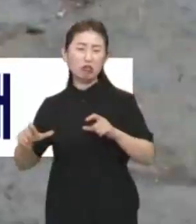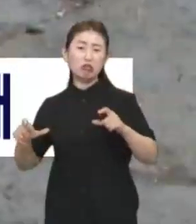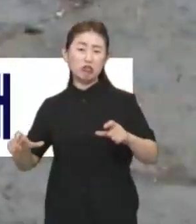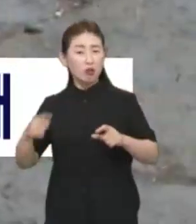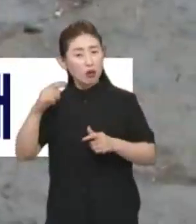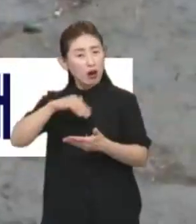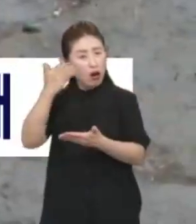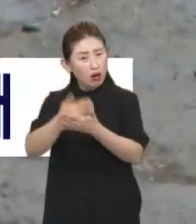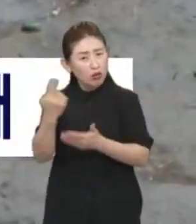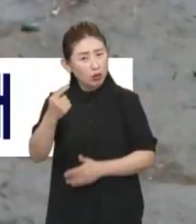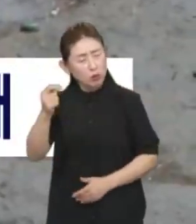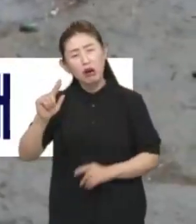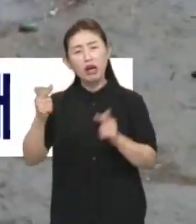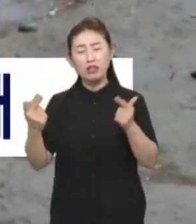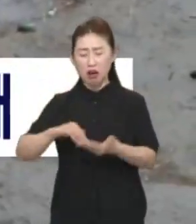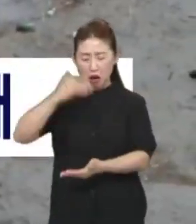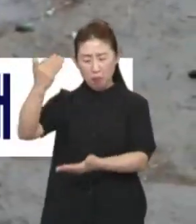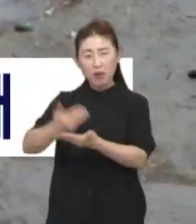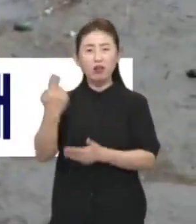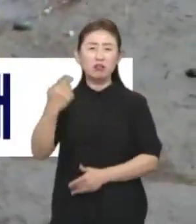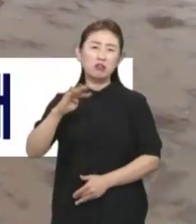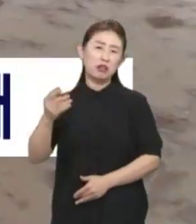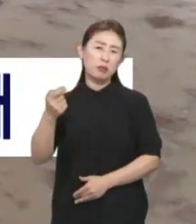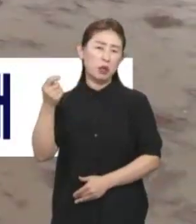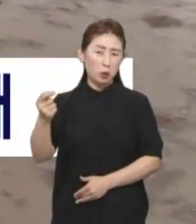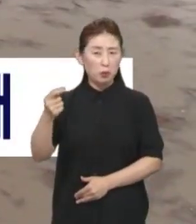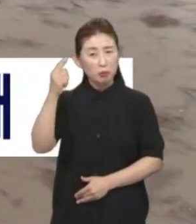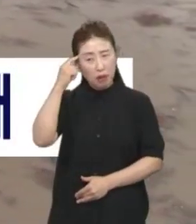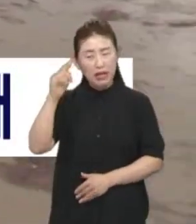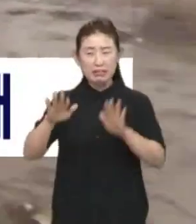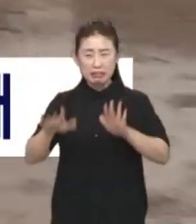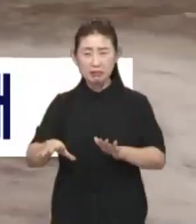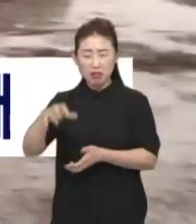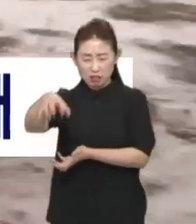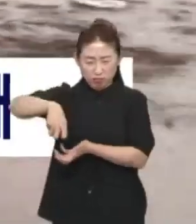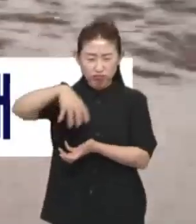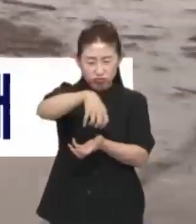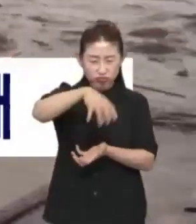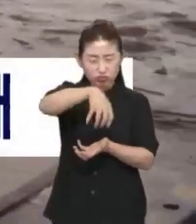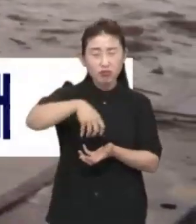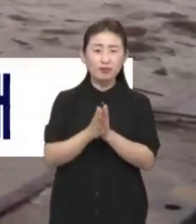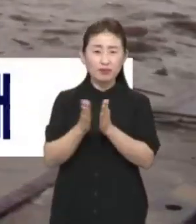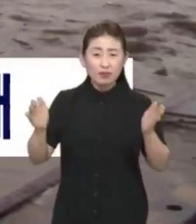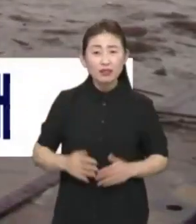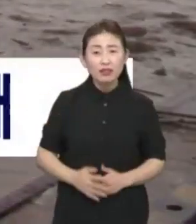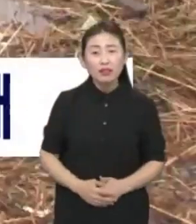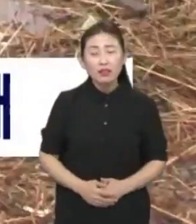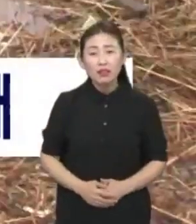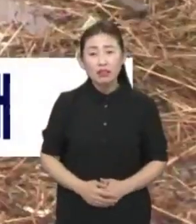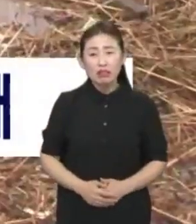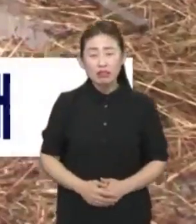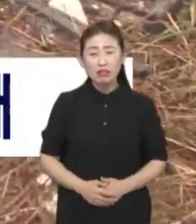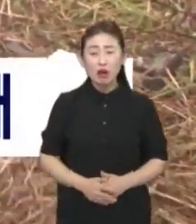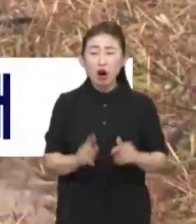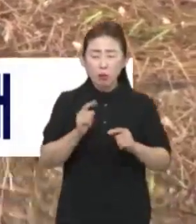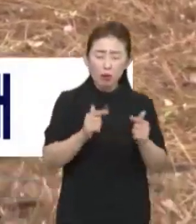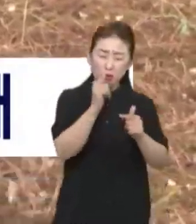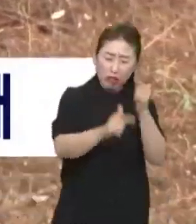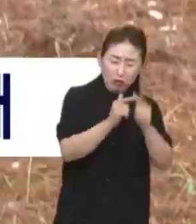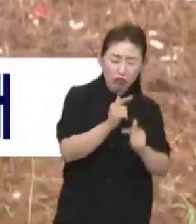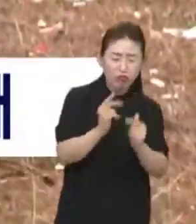추정치 1,000톤보다 많은 1,400여 톤에 달하는 것으로 보고 본격적인 수거에 나섰습니다. 밀려든 쓰레기는